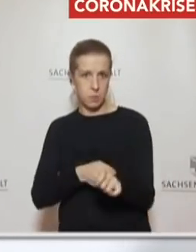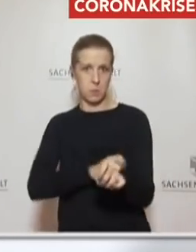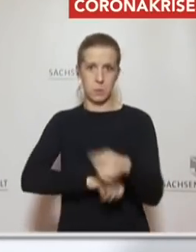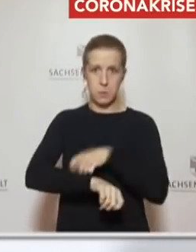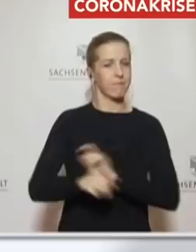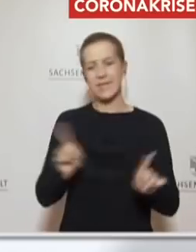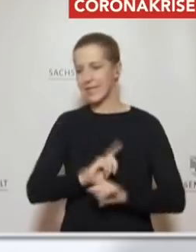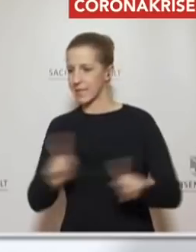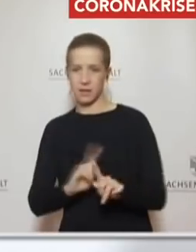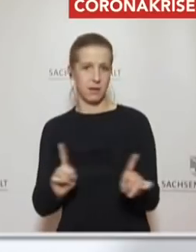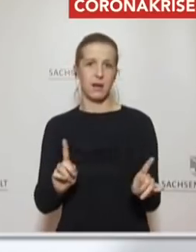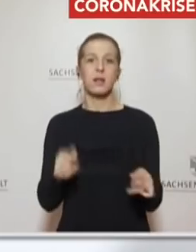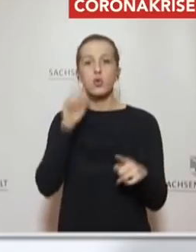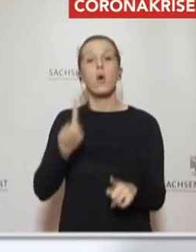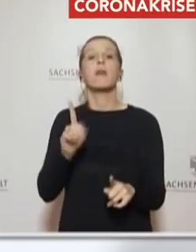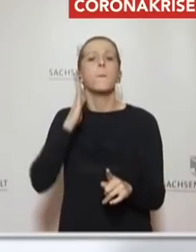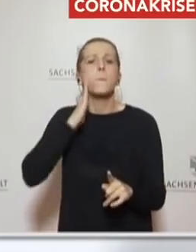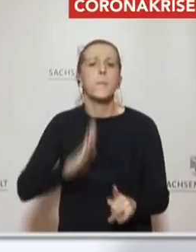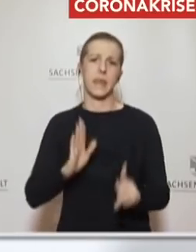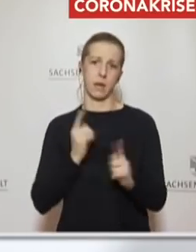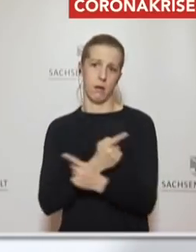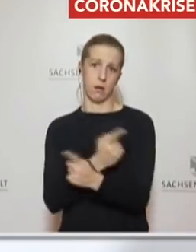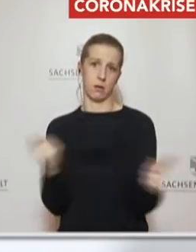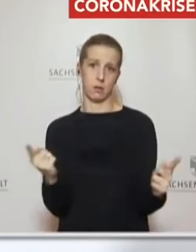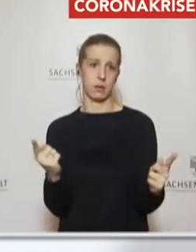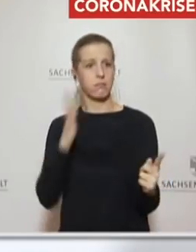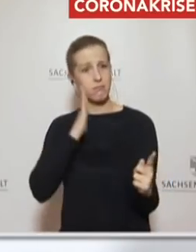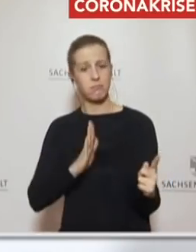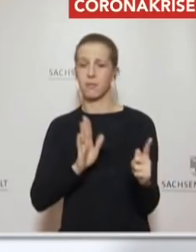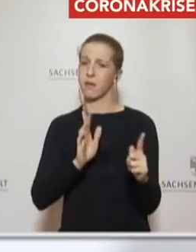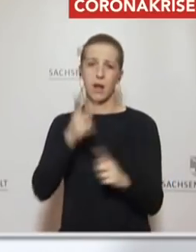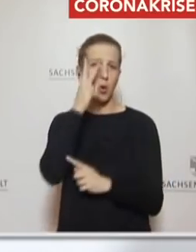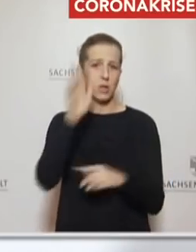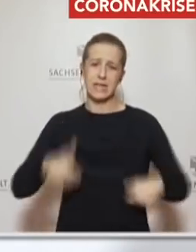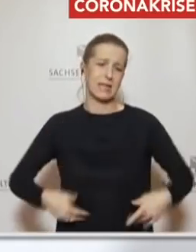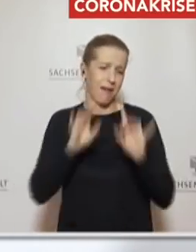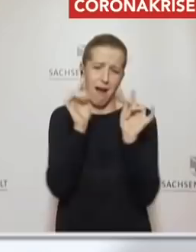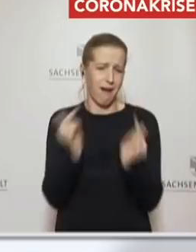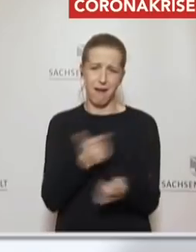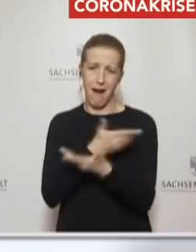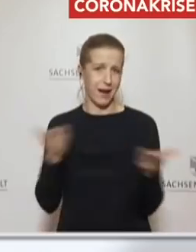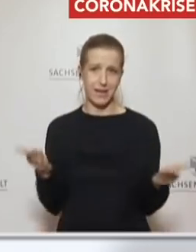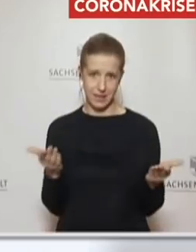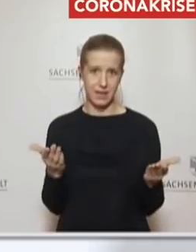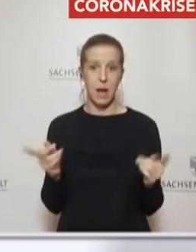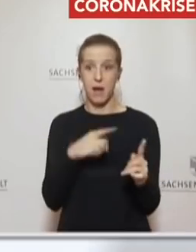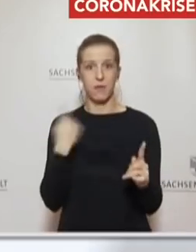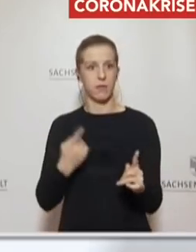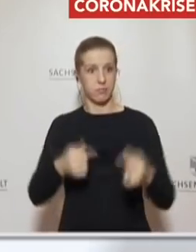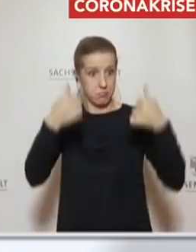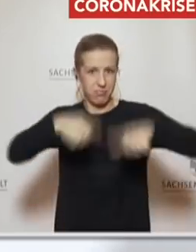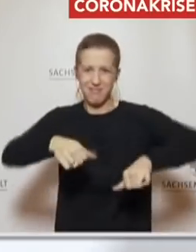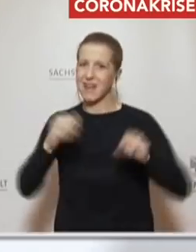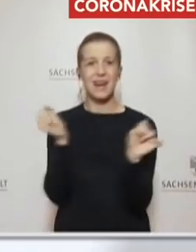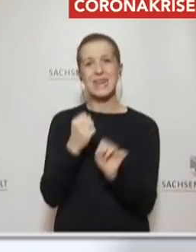eine freiwillige Entscheidung, die das Ganze flankieren soll. Und da würden wir uns als Land im